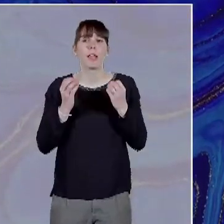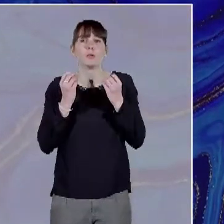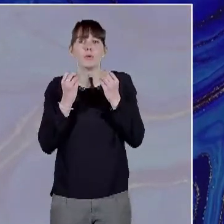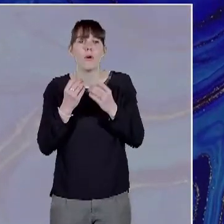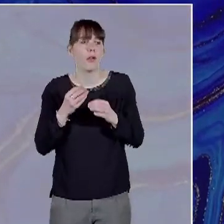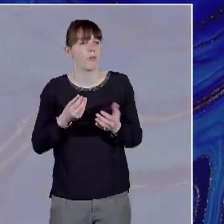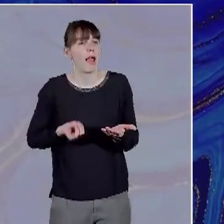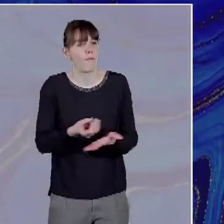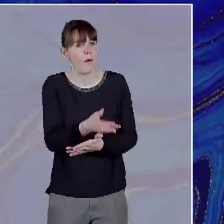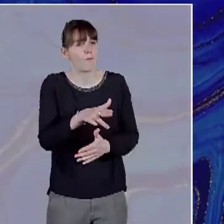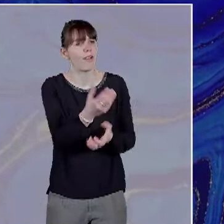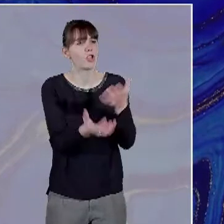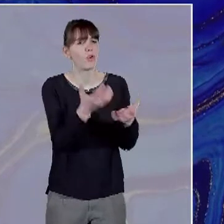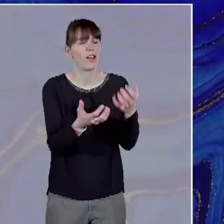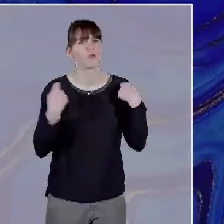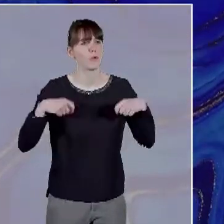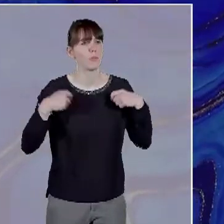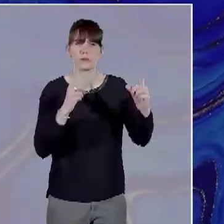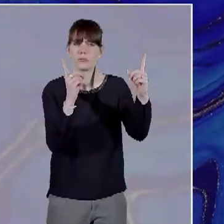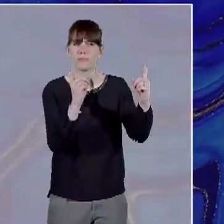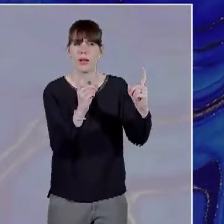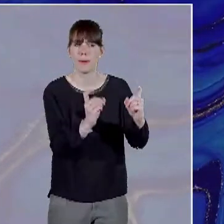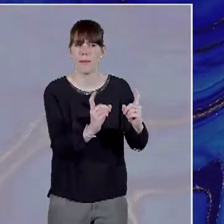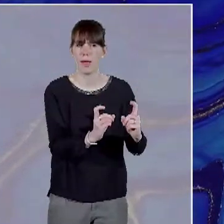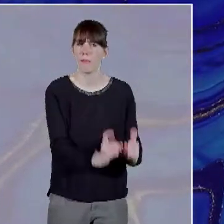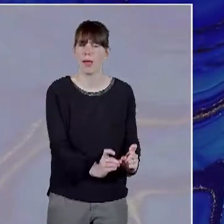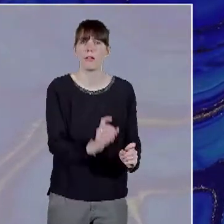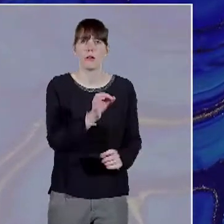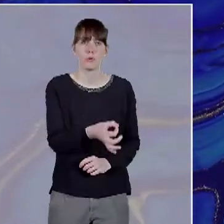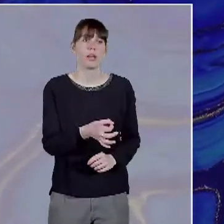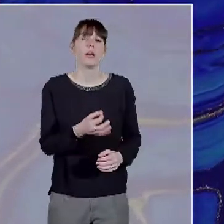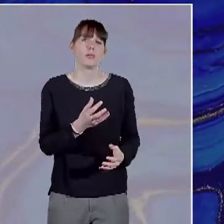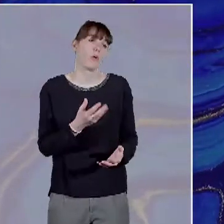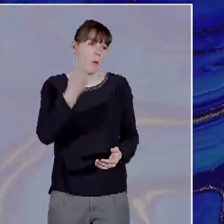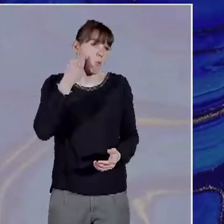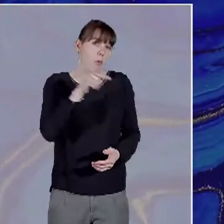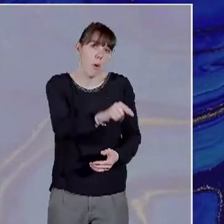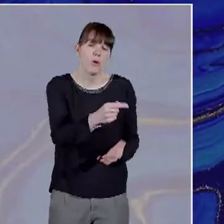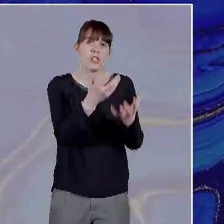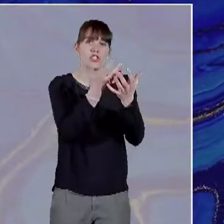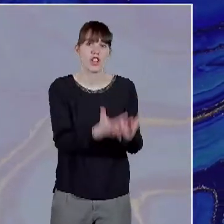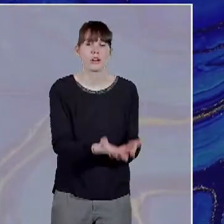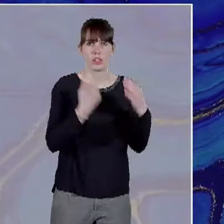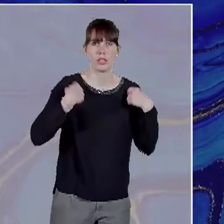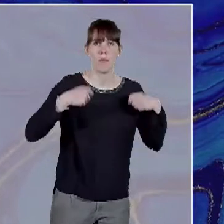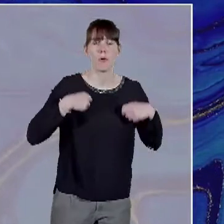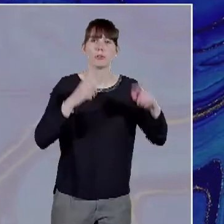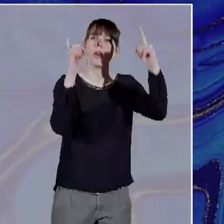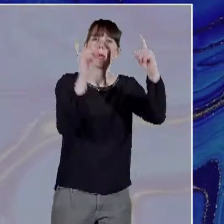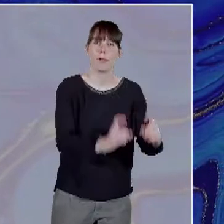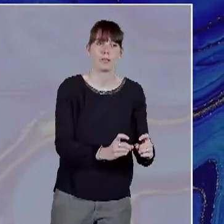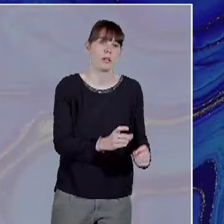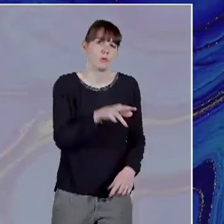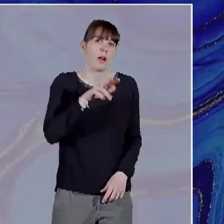très conséquente, ce qui fait qu'il y a effectivement une baisse en fait, des charges très conséquentes pour les locataires. Donc, ils y gagnent financièrement. Le gros problème,